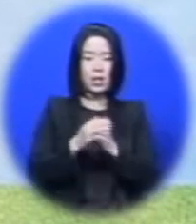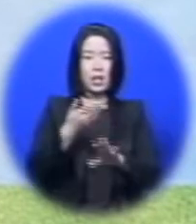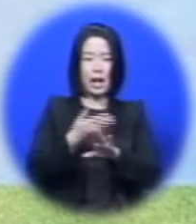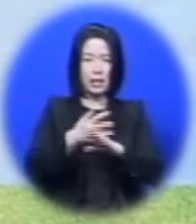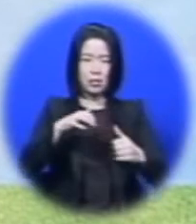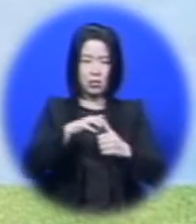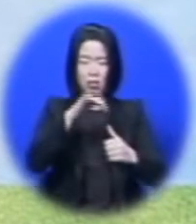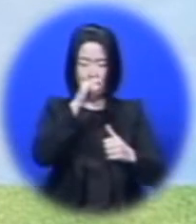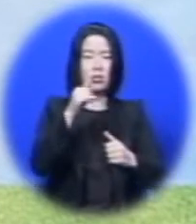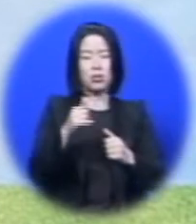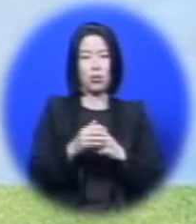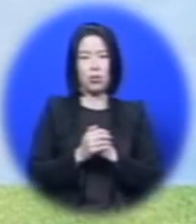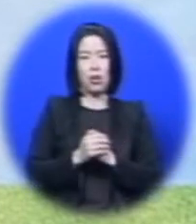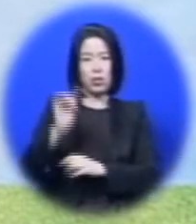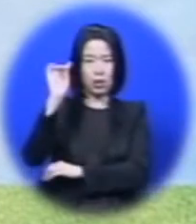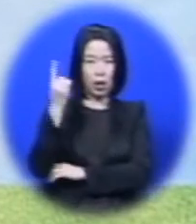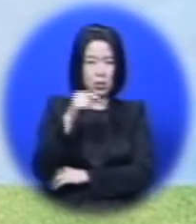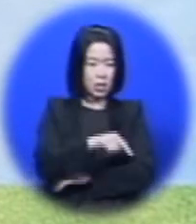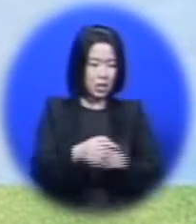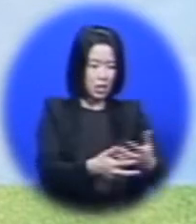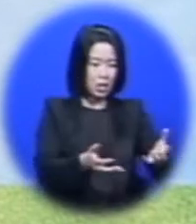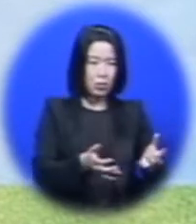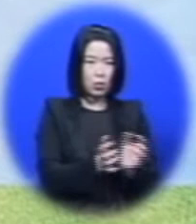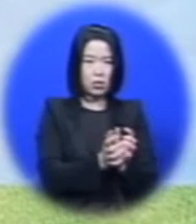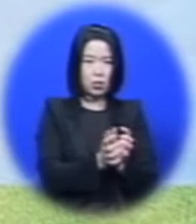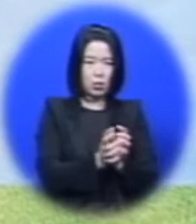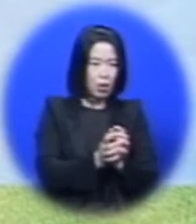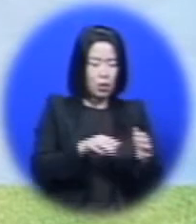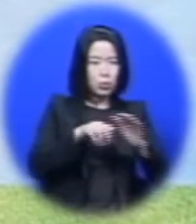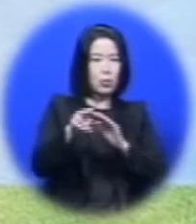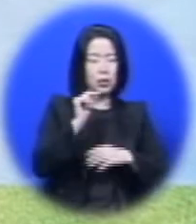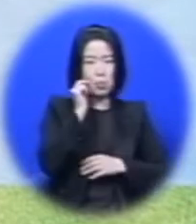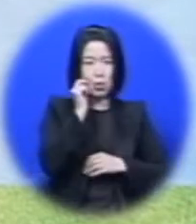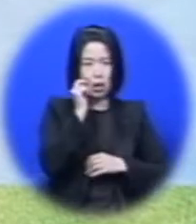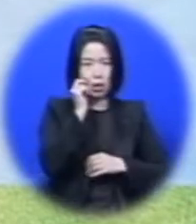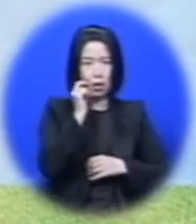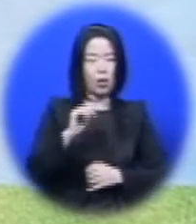다윗이 꼼짝없이 정말 사면초가의 위기에 빠진 거죠.